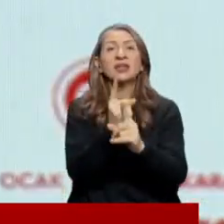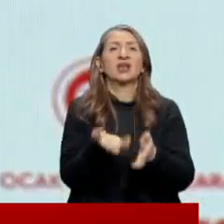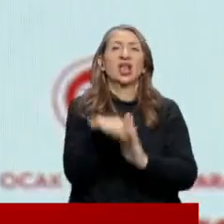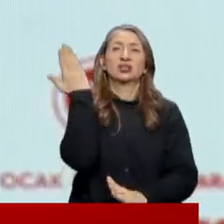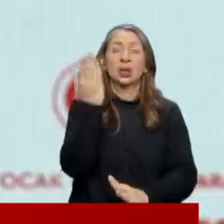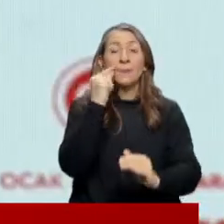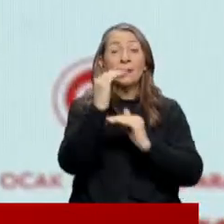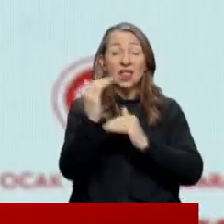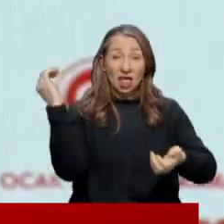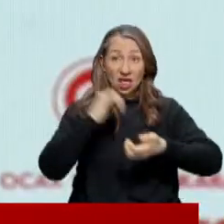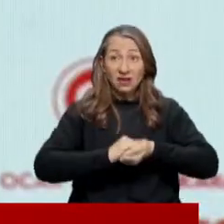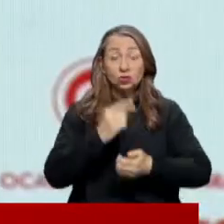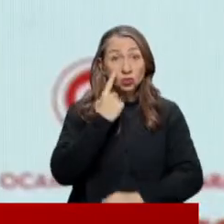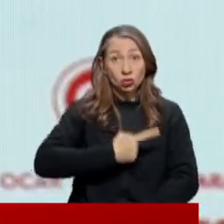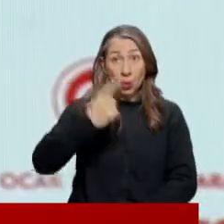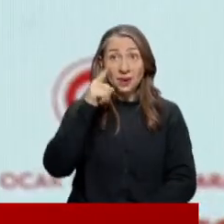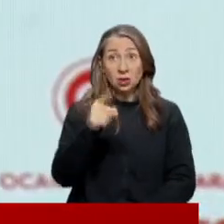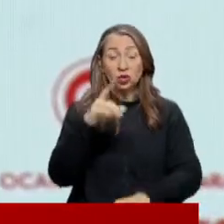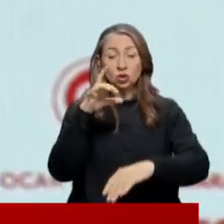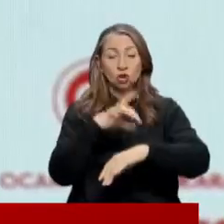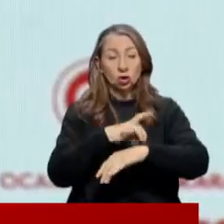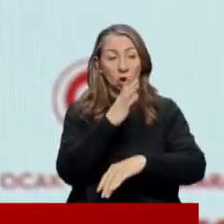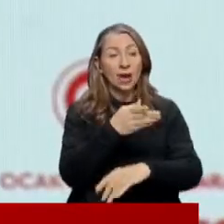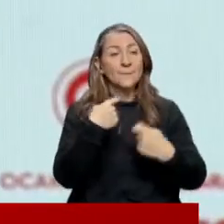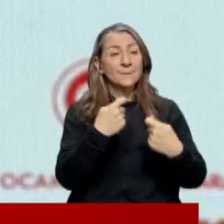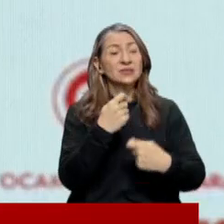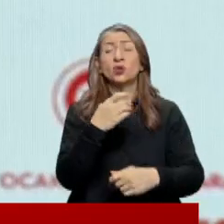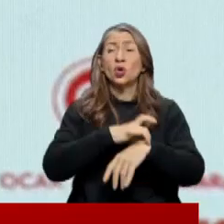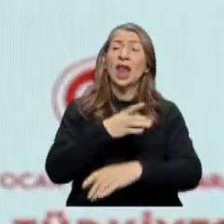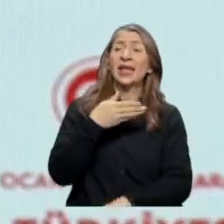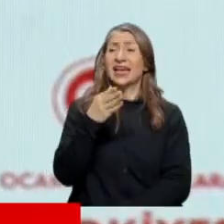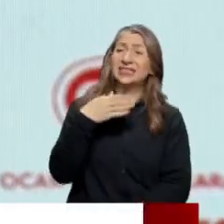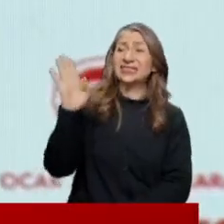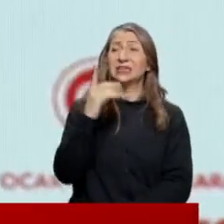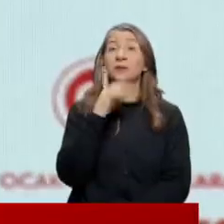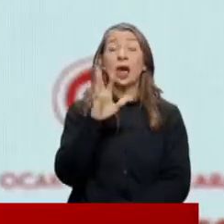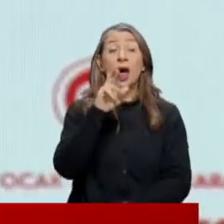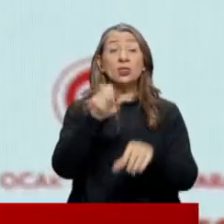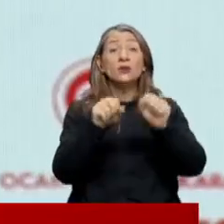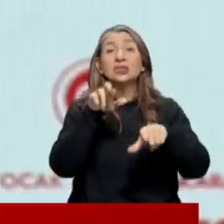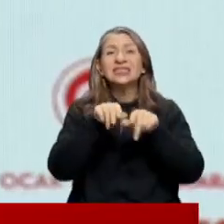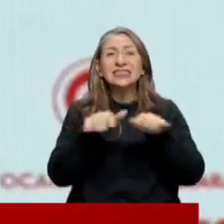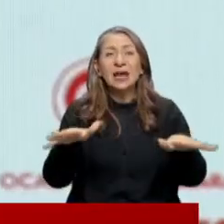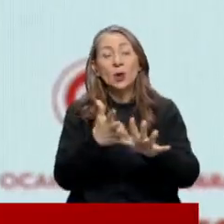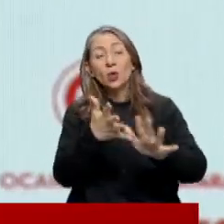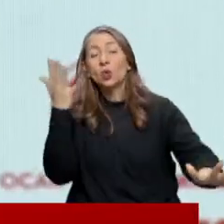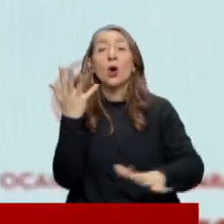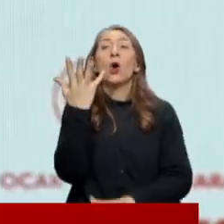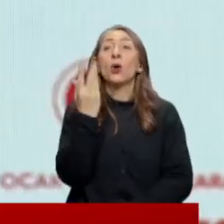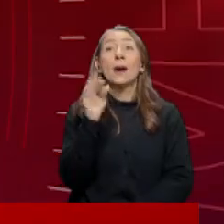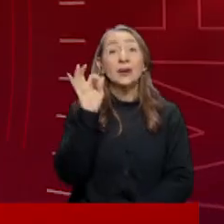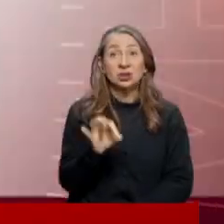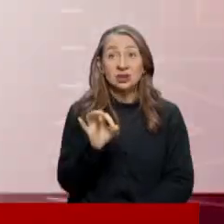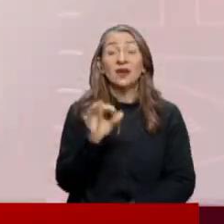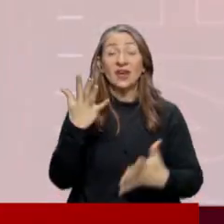kaldıracağız. Millet İttifakı'nın Cumhurbaşkanı doktorlarına giderlerse gitsin demeyecek. Randevu sistemlerinde kuyruklar oluşmaya